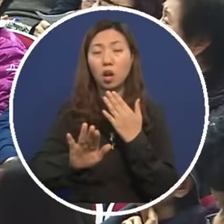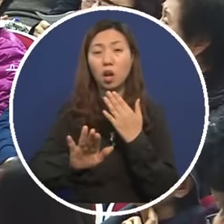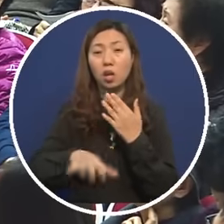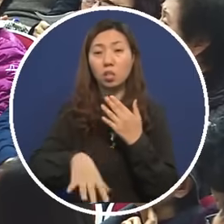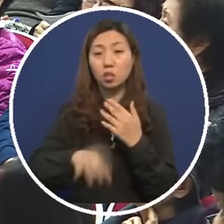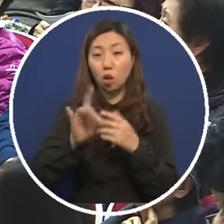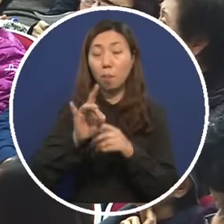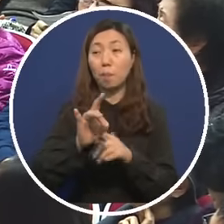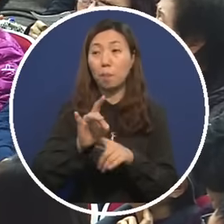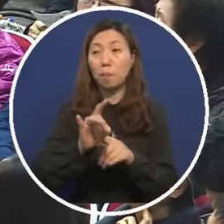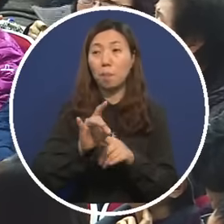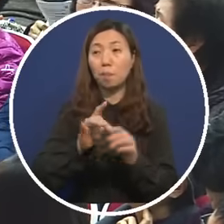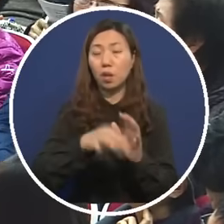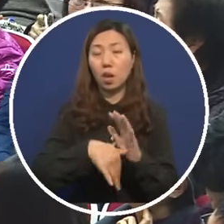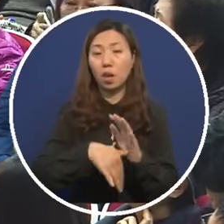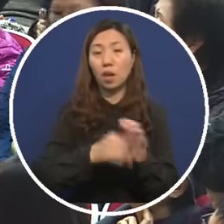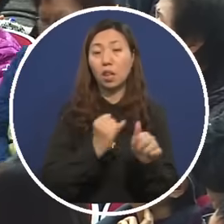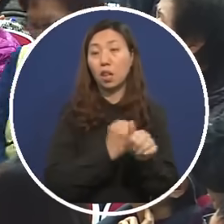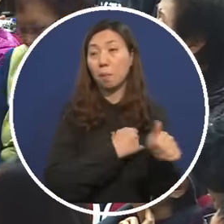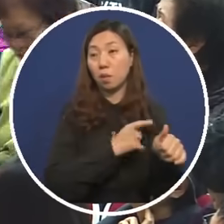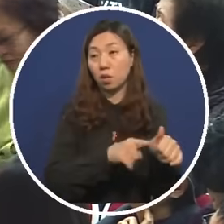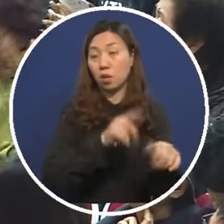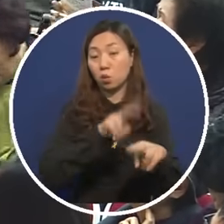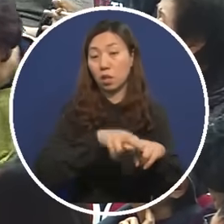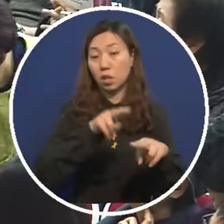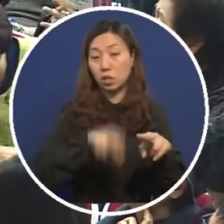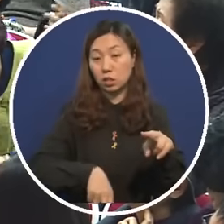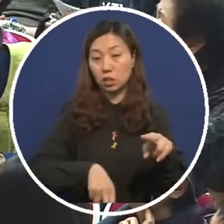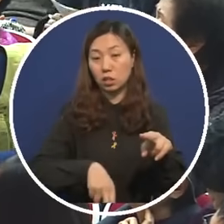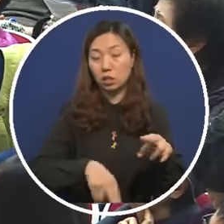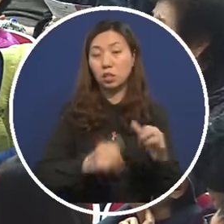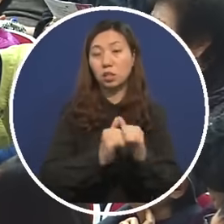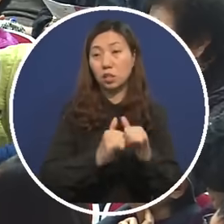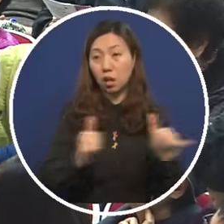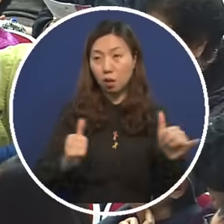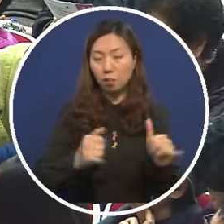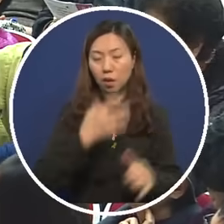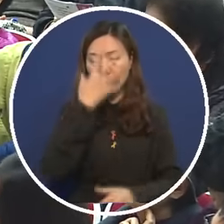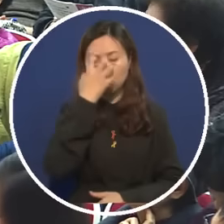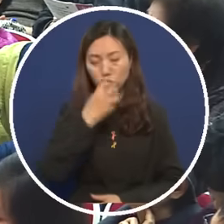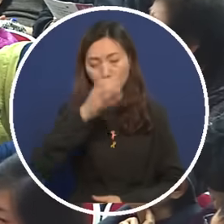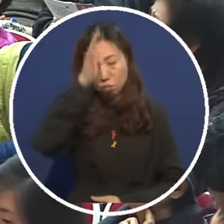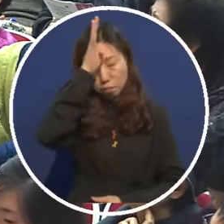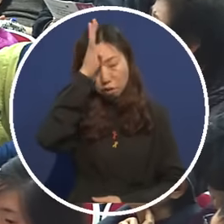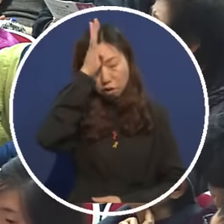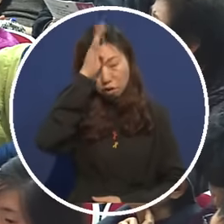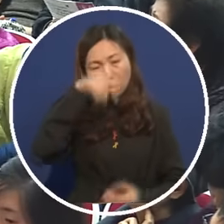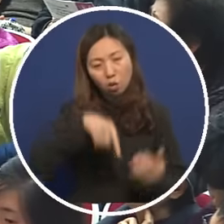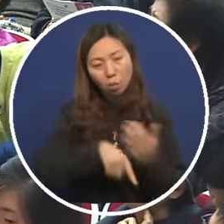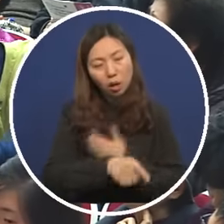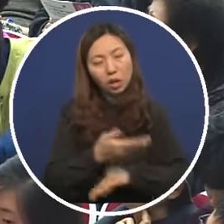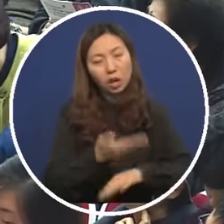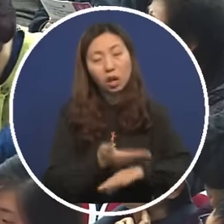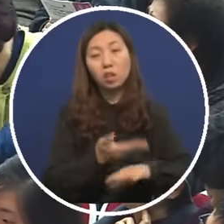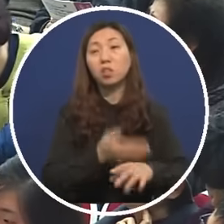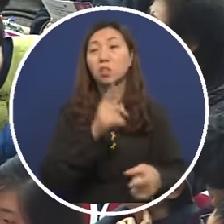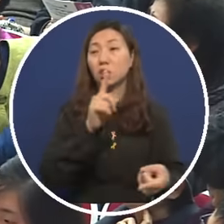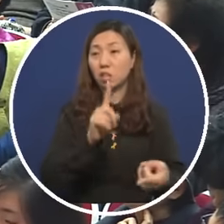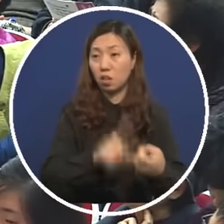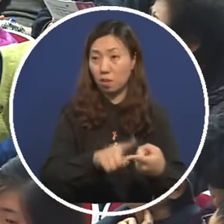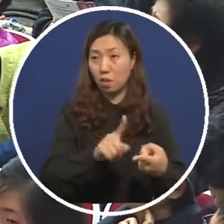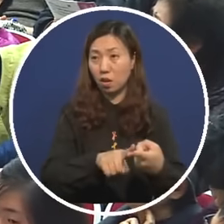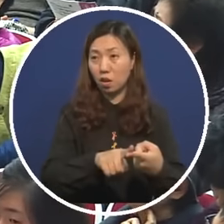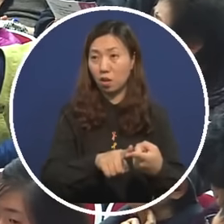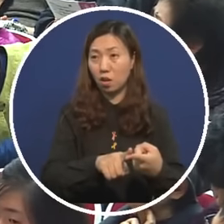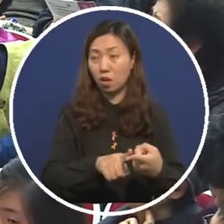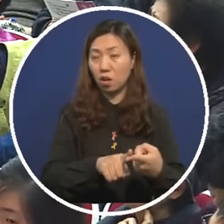처음에는 저는 남편이 이제 퇴직자들의 어떤 우울증이나 또 다른 어떤 부분들 때문에 제가 이제 다른